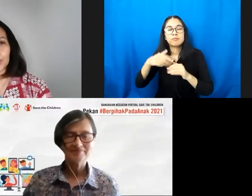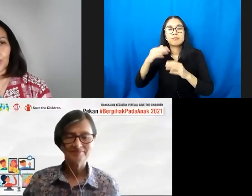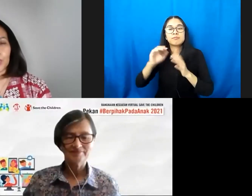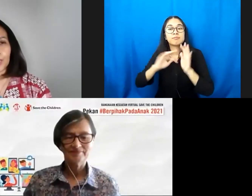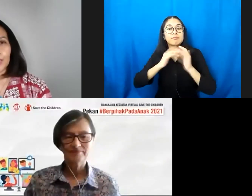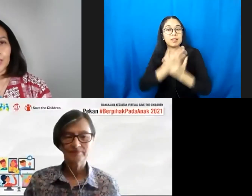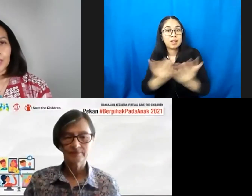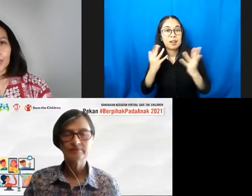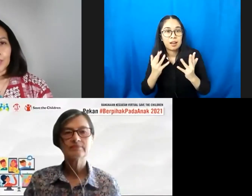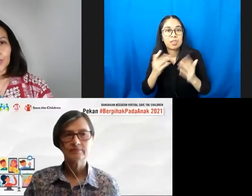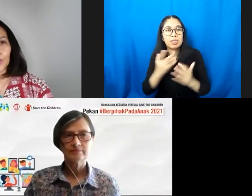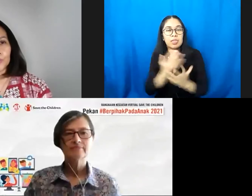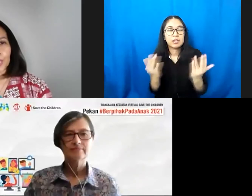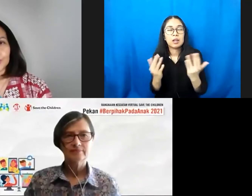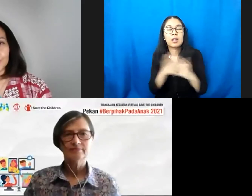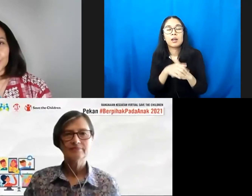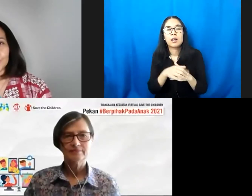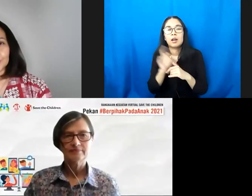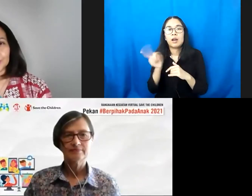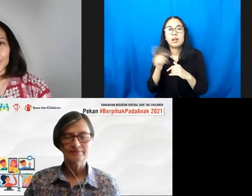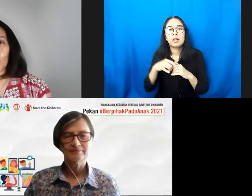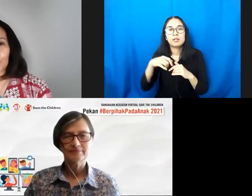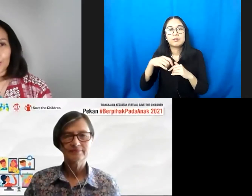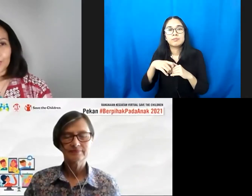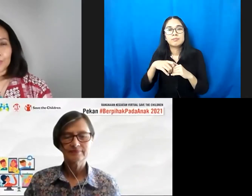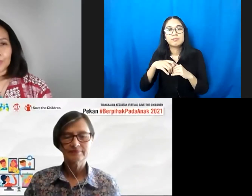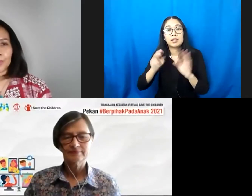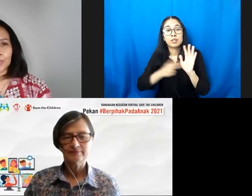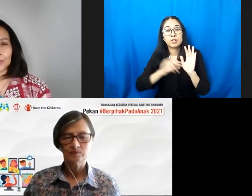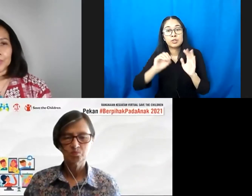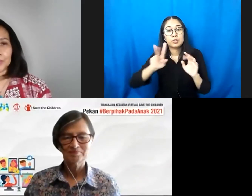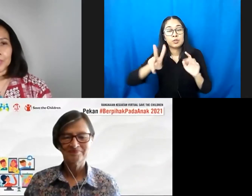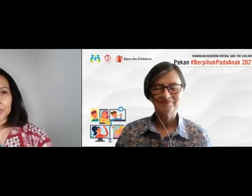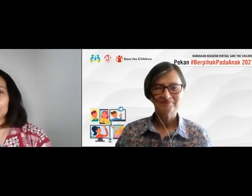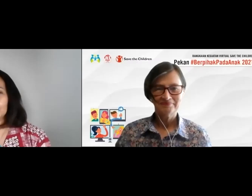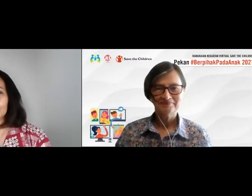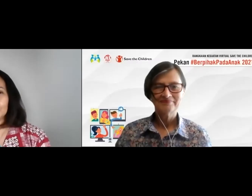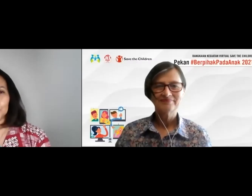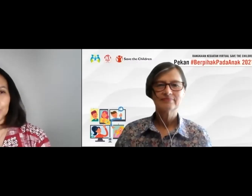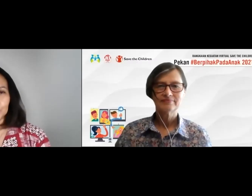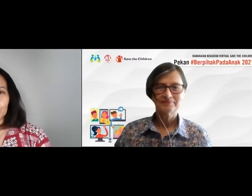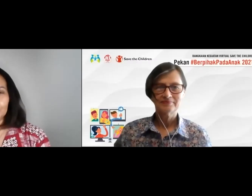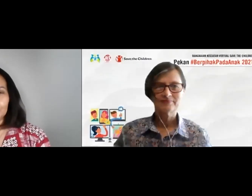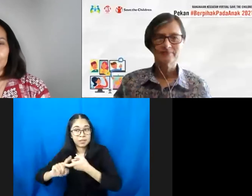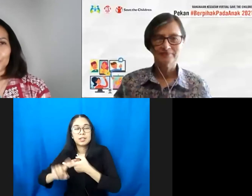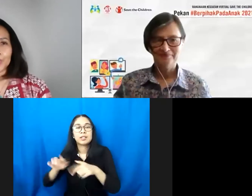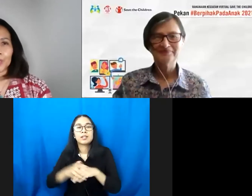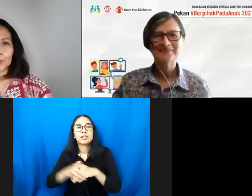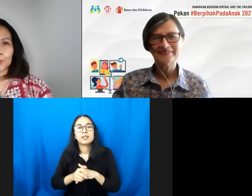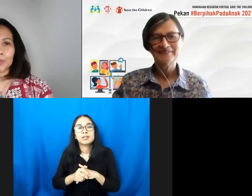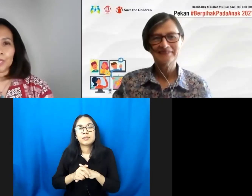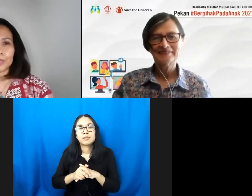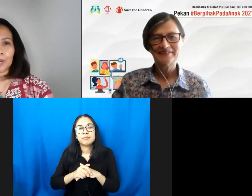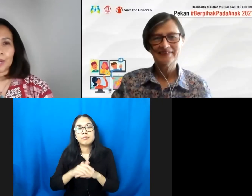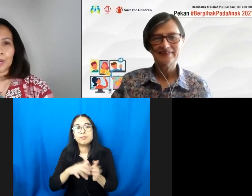yang dilakukan oleh adik Novan di sekolah dengan teman-teman, dengan peer-nya. Kemudian juga apa